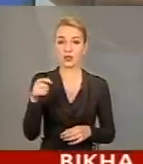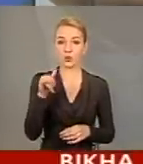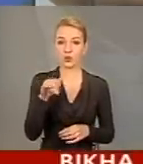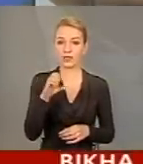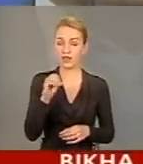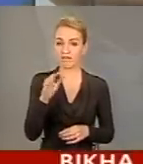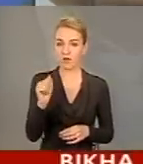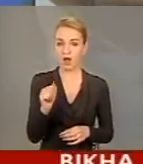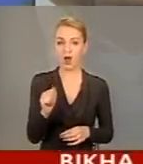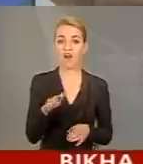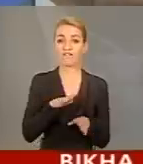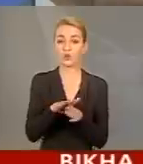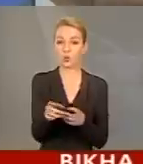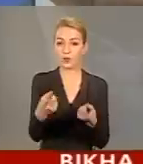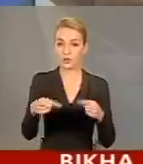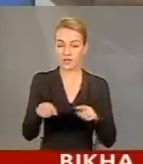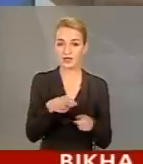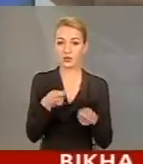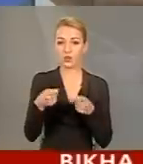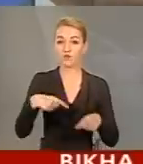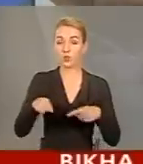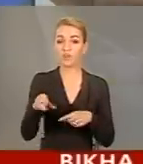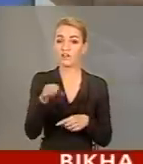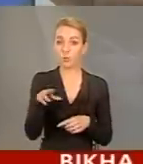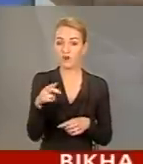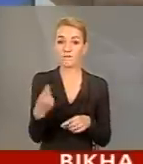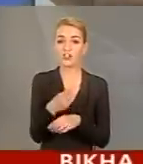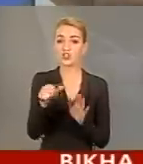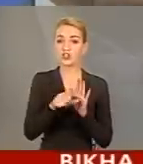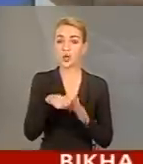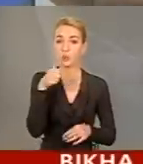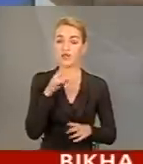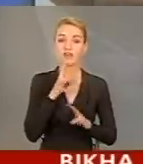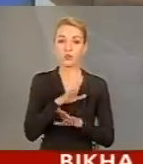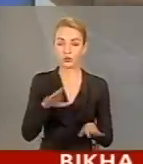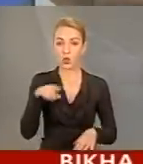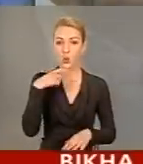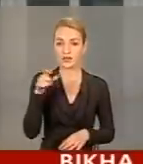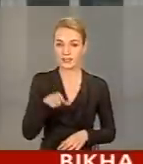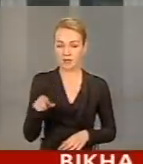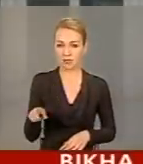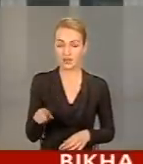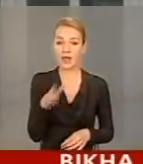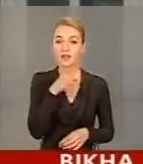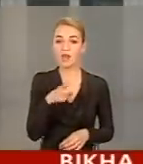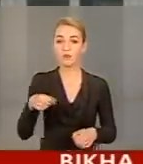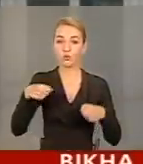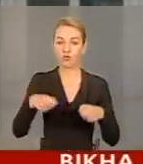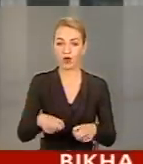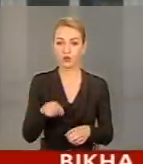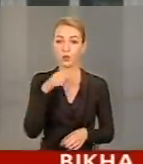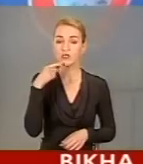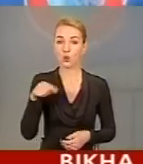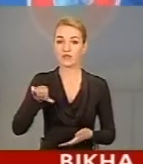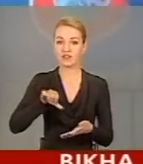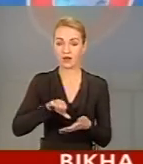а у виконкомі організації, що курує футболом у Європі, вперше за 60 років не буде росіян. Термін повноважень у